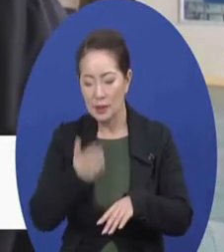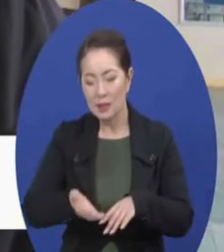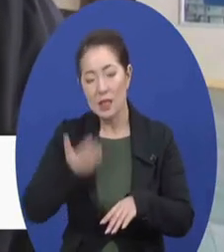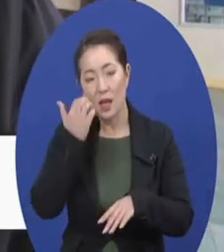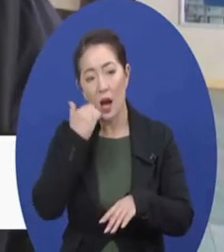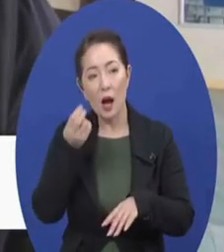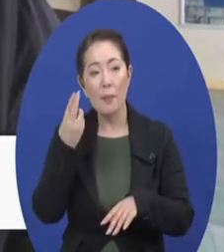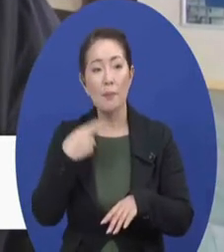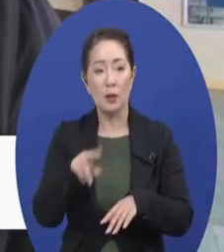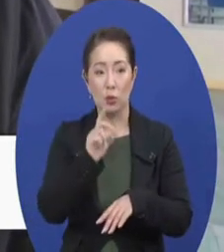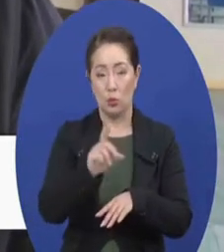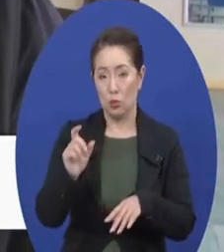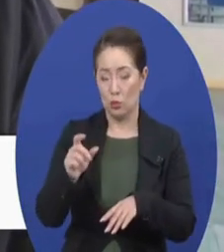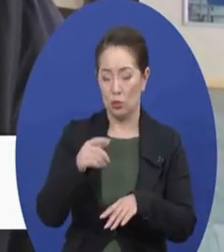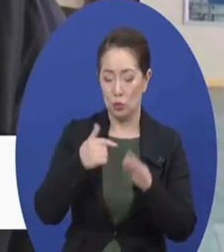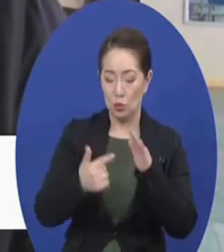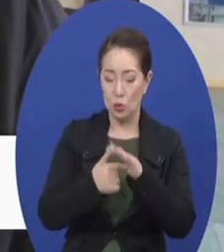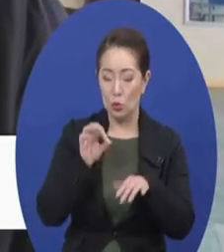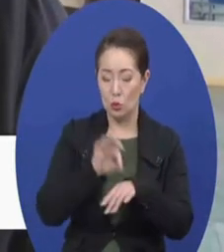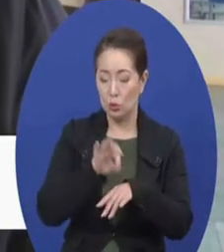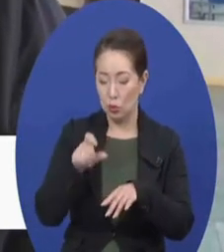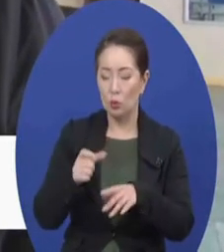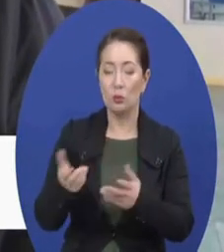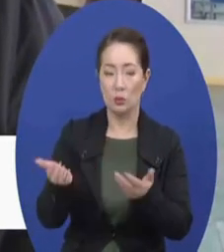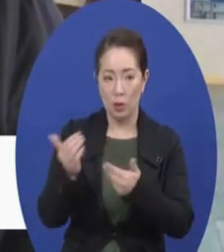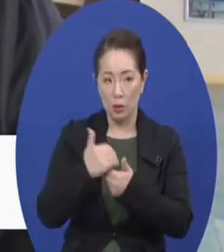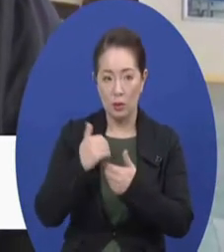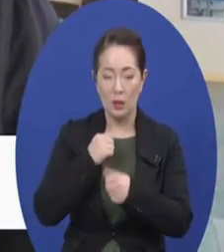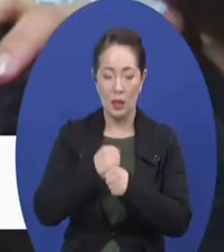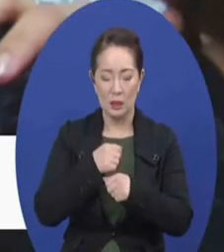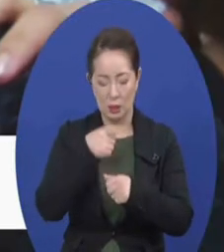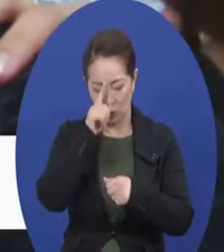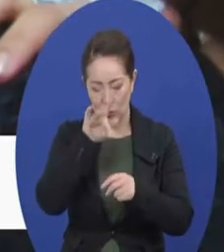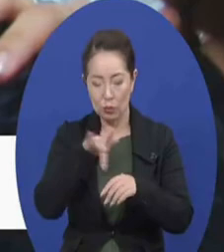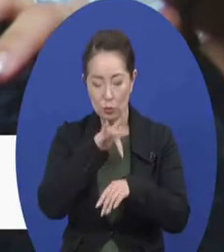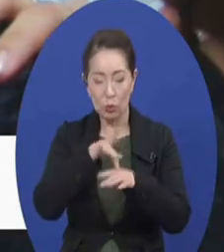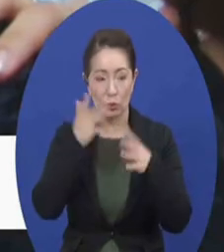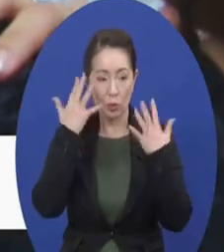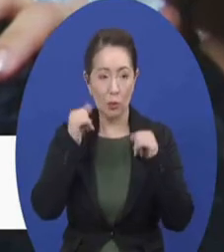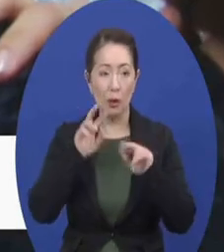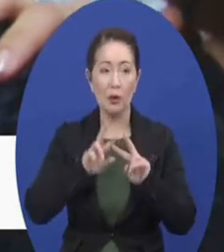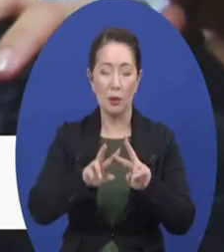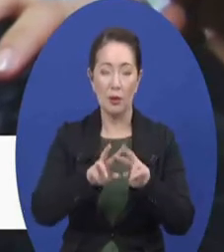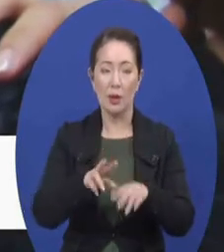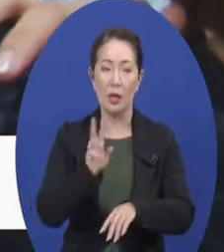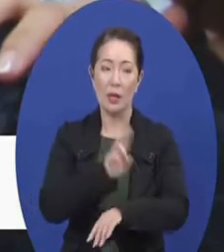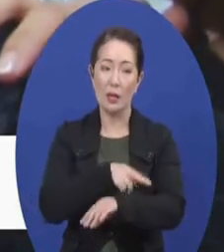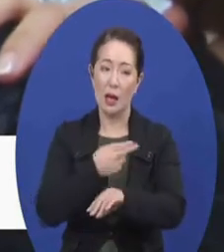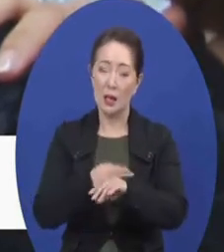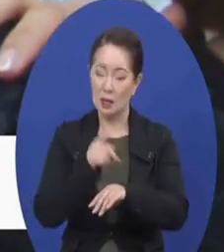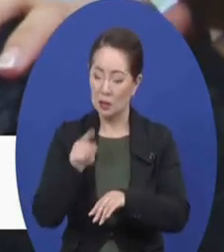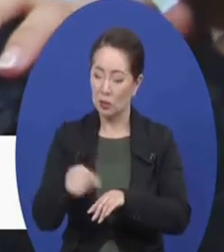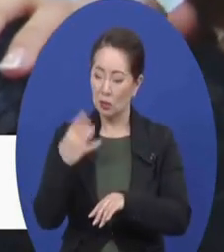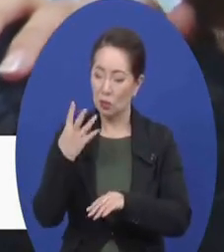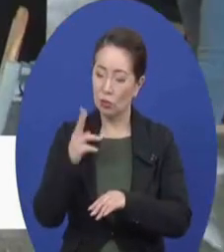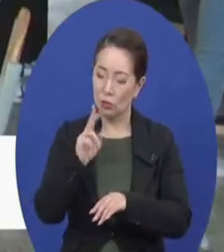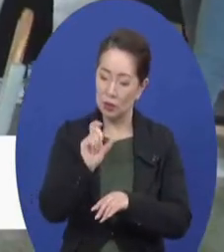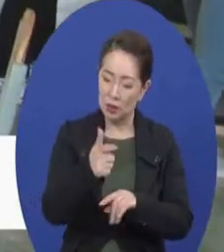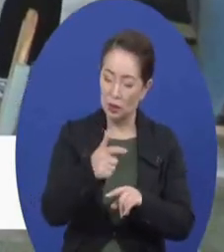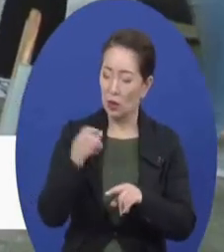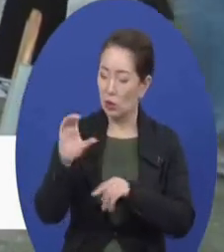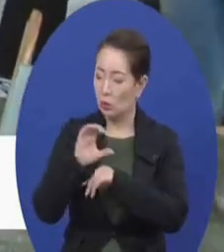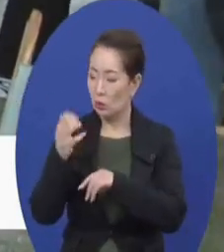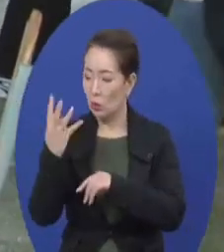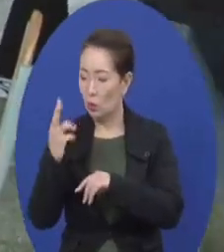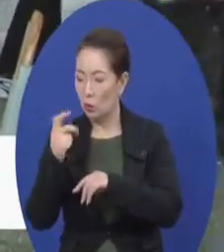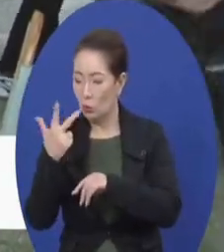хамтууд суур өвчтөд иргэдийг бол хамруулах ажил эрүүл мэндийн төвдөө зохион байгуулагдана. За Дархан сумын 4 цэг сумдын 3 цэгээр дамжуулан